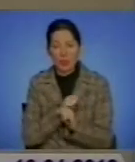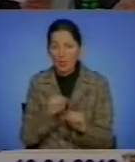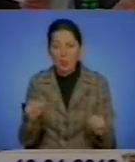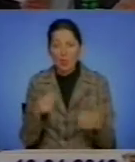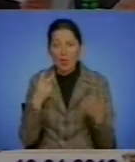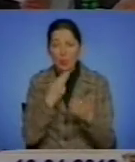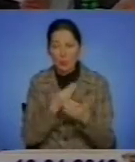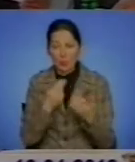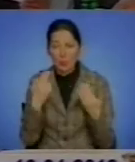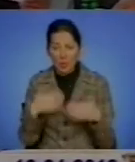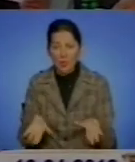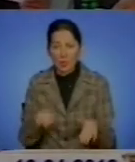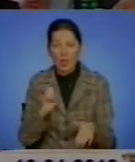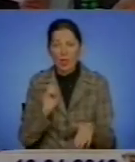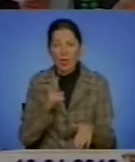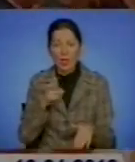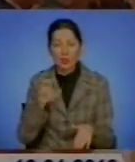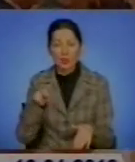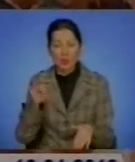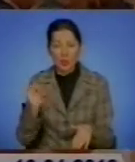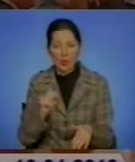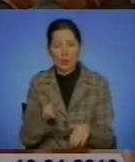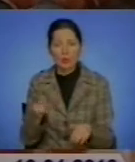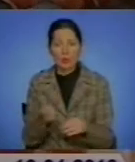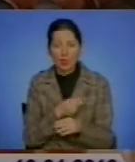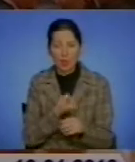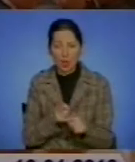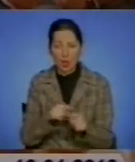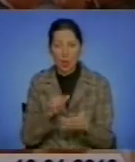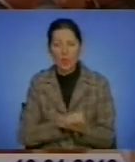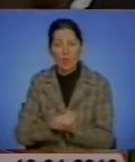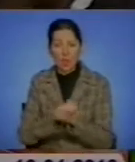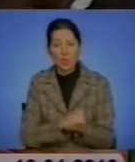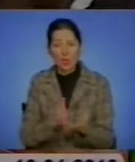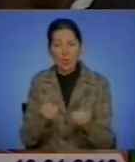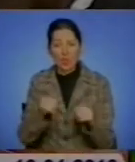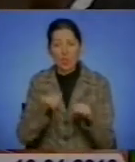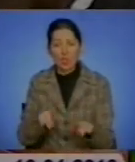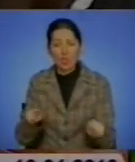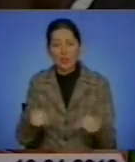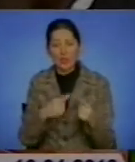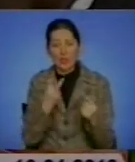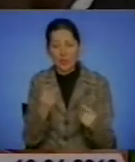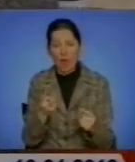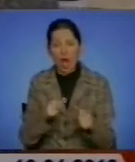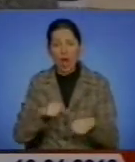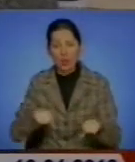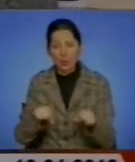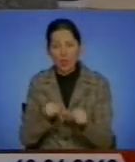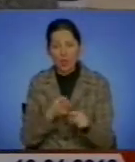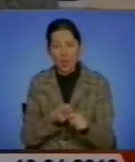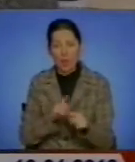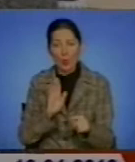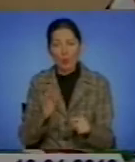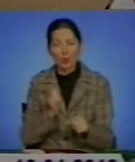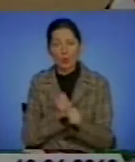ФРУ, для того, щоб уникнути цього, федерація прийняла рішення створити два регламентних комітети, які будуть працювати над